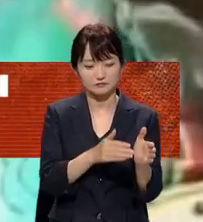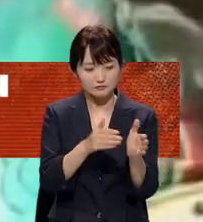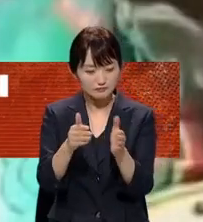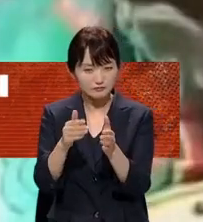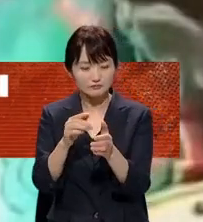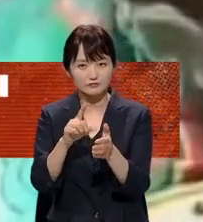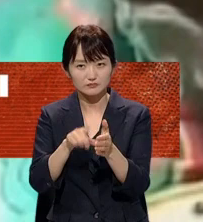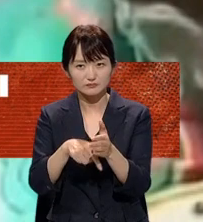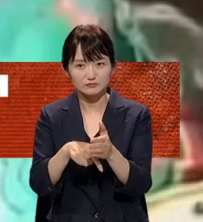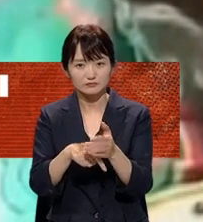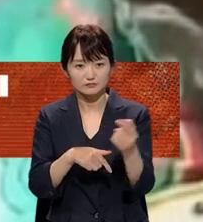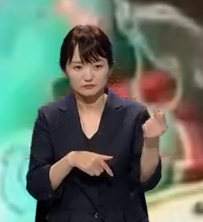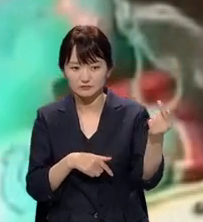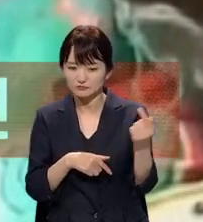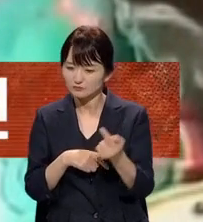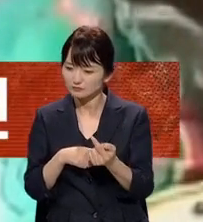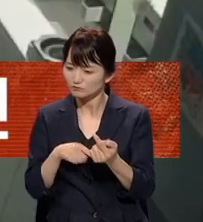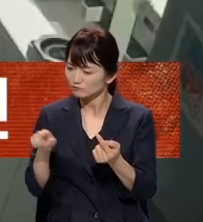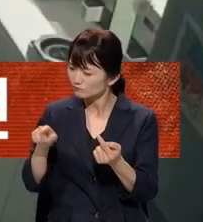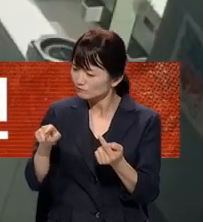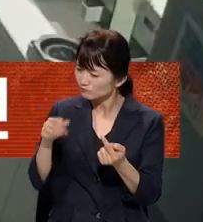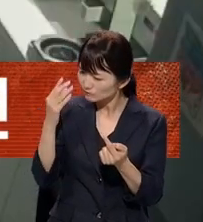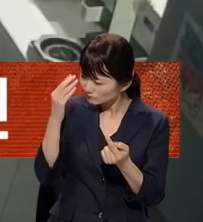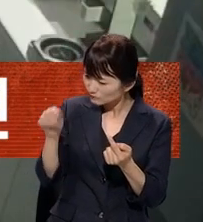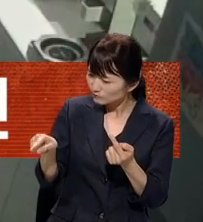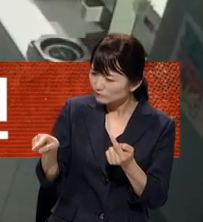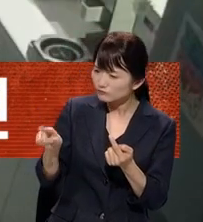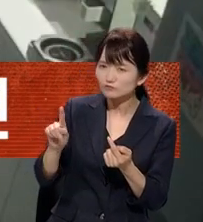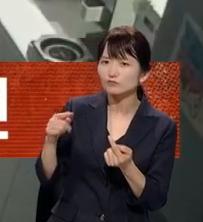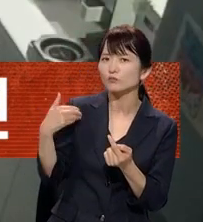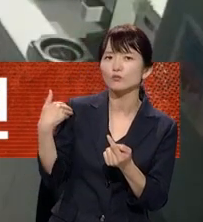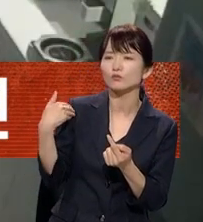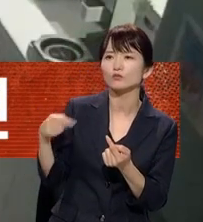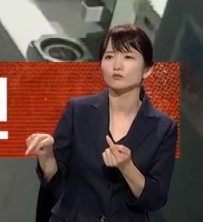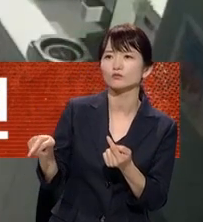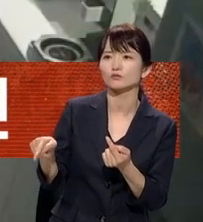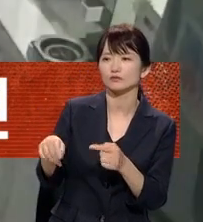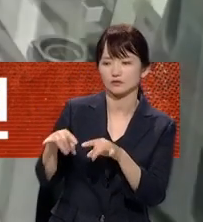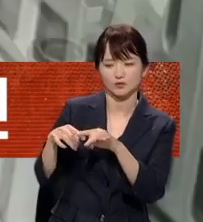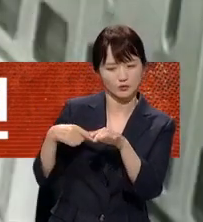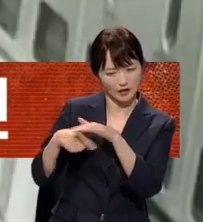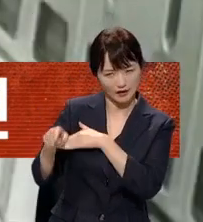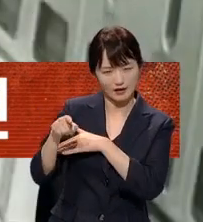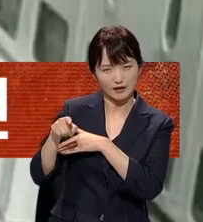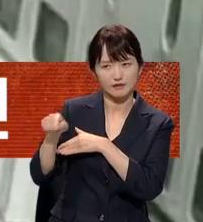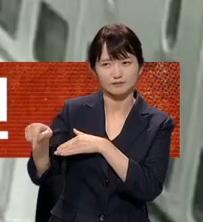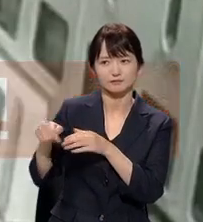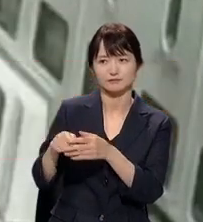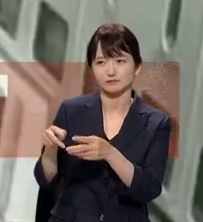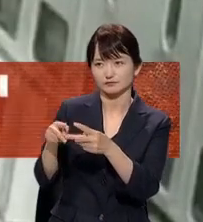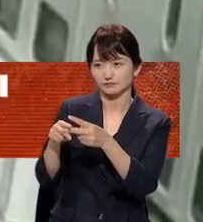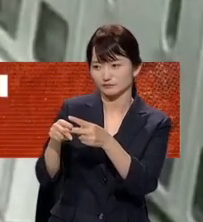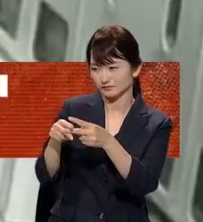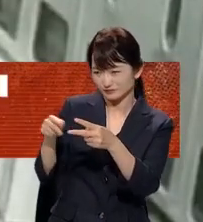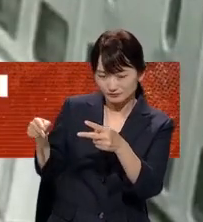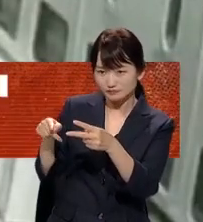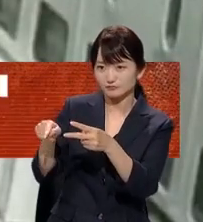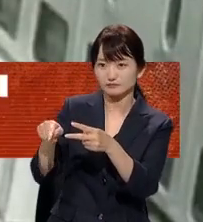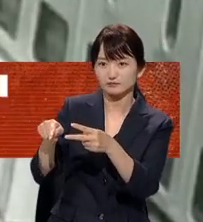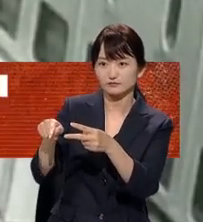가게에 들렀다가 뭔가 이상한 물체, 저 물체를 발견을 한 겁니다. 아, 이거 전기도둑이다 싶어가지고 이 플러그를 뽑으려고